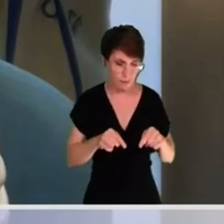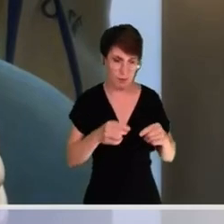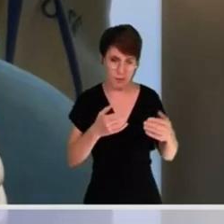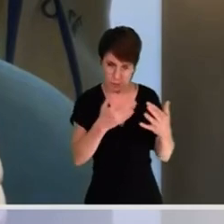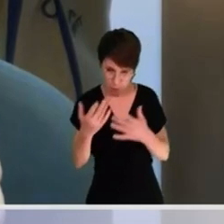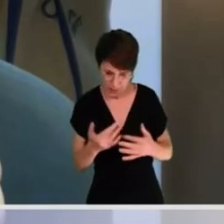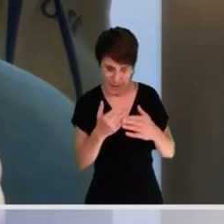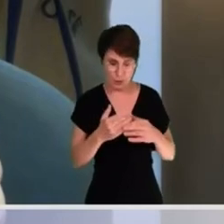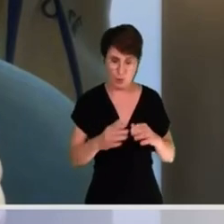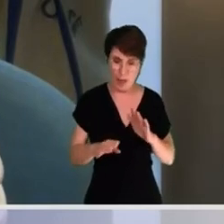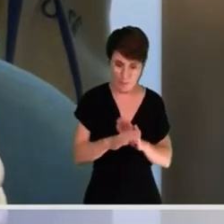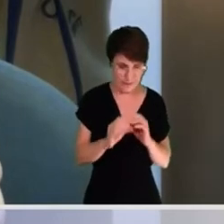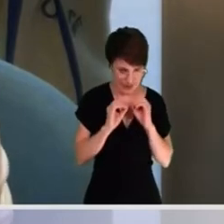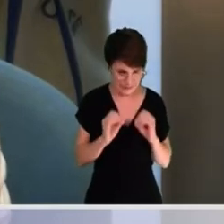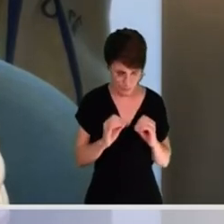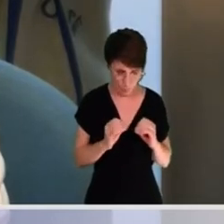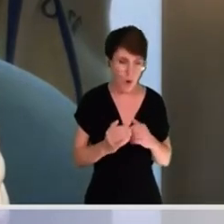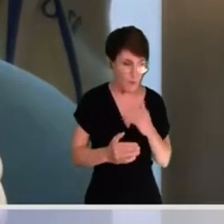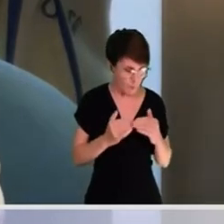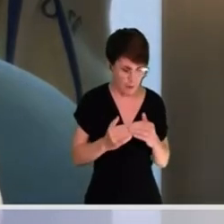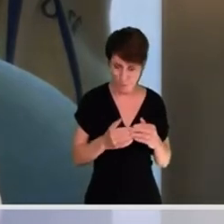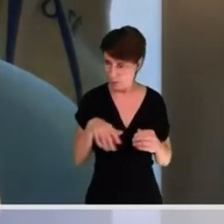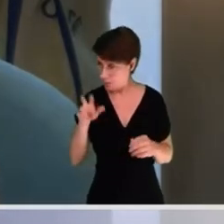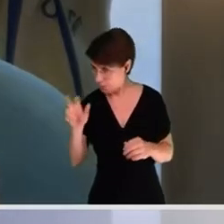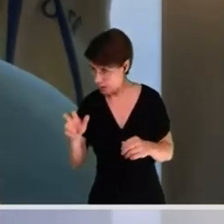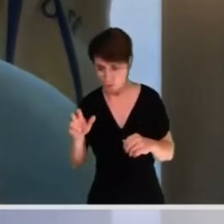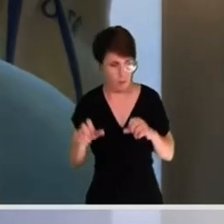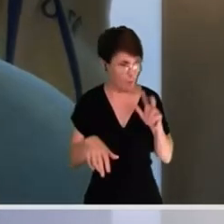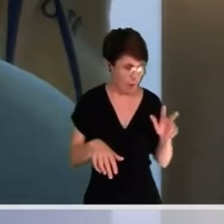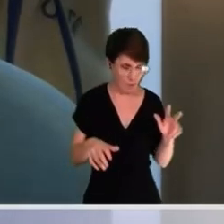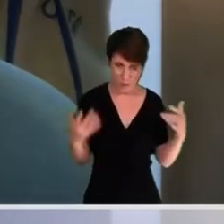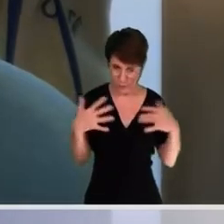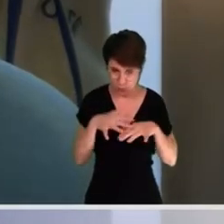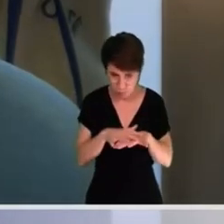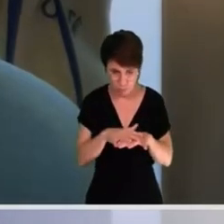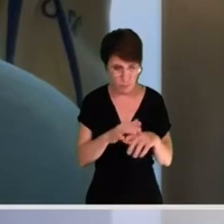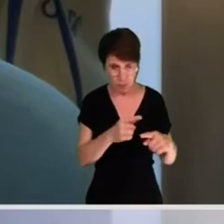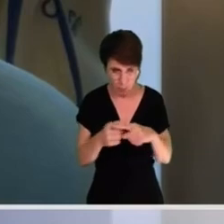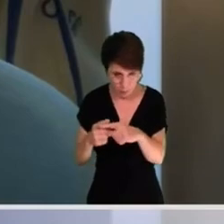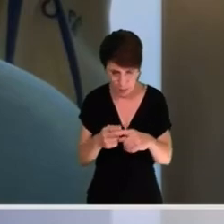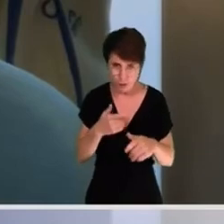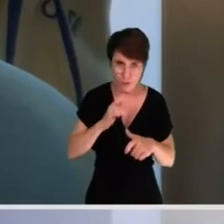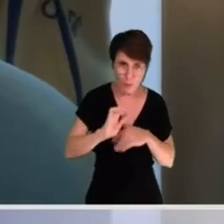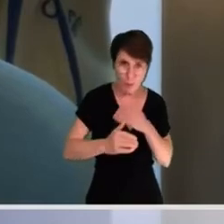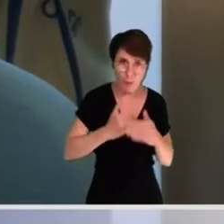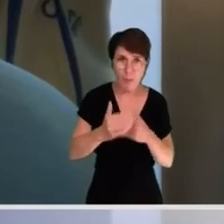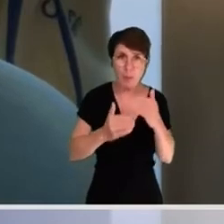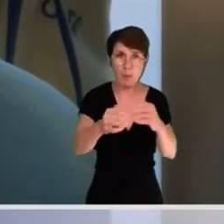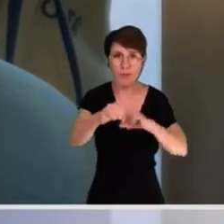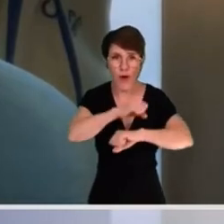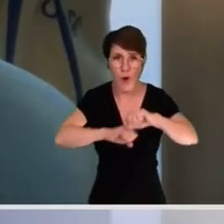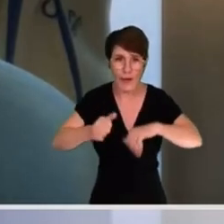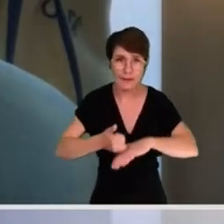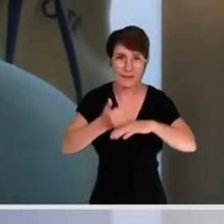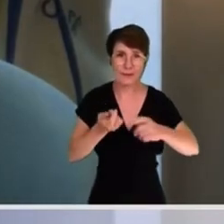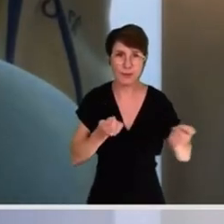base zéro par mission, construire par sujet l'organisation, la